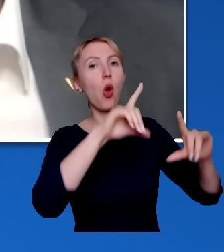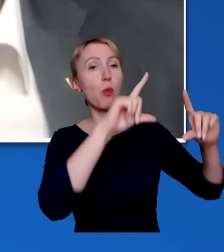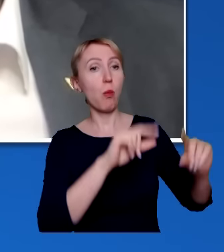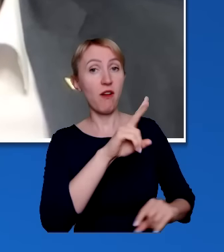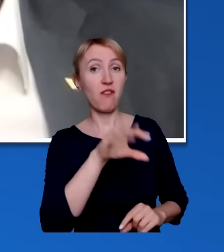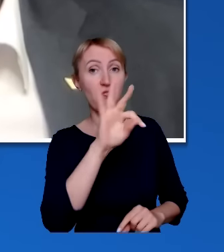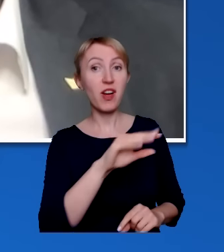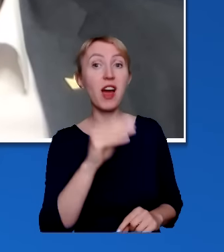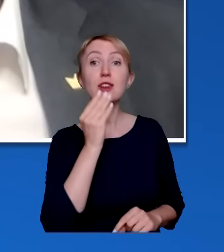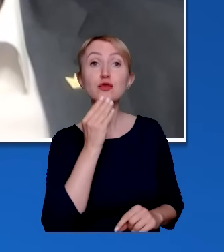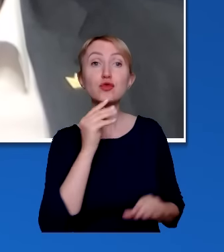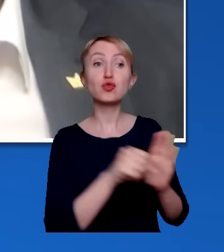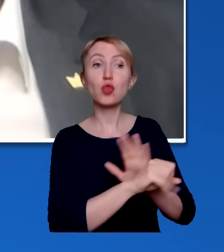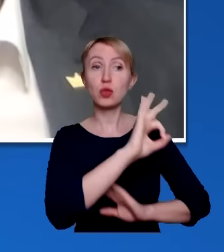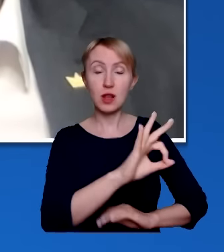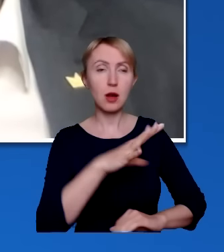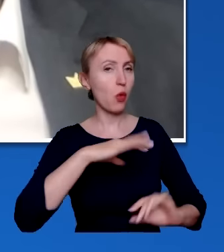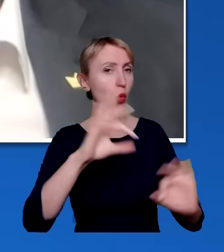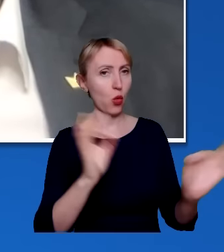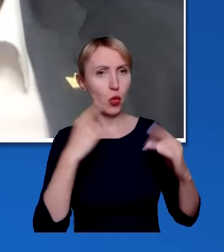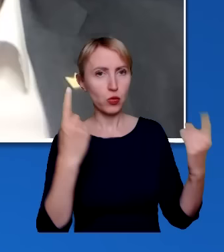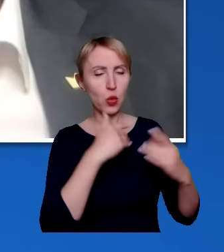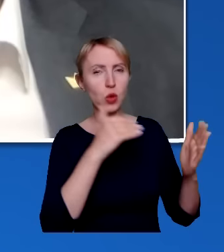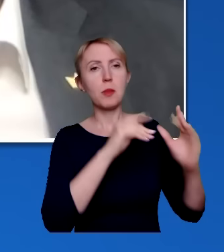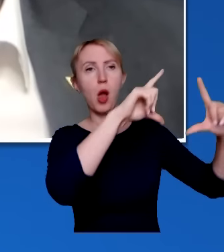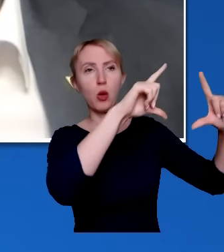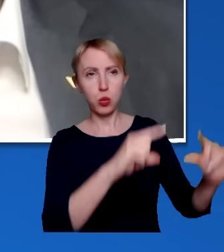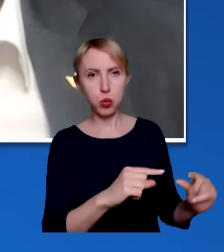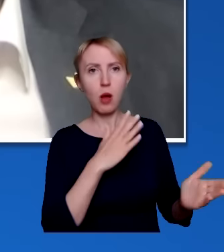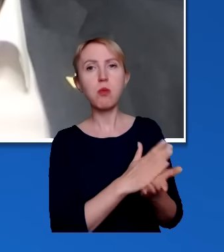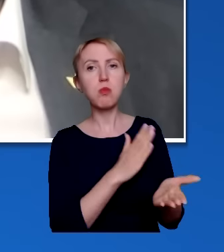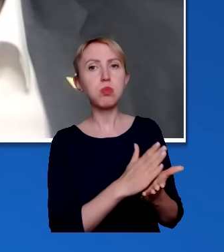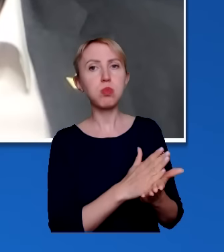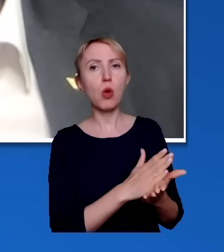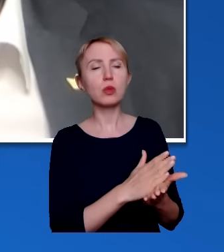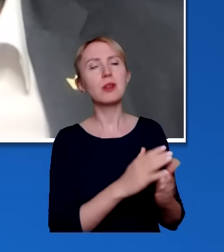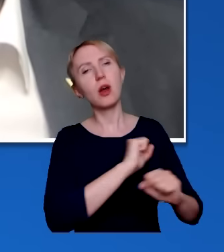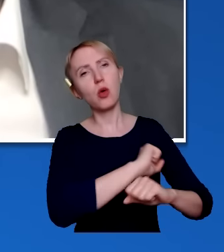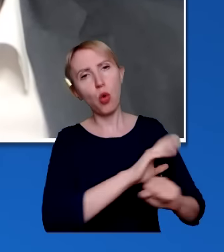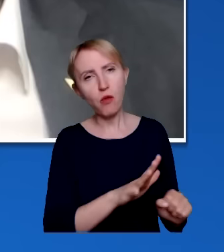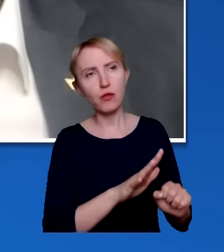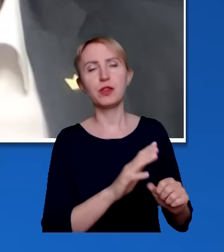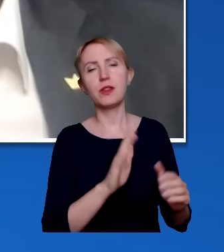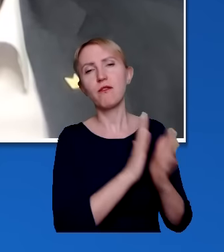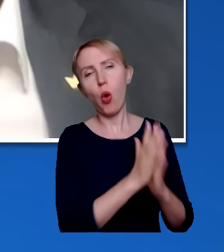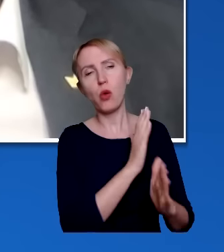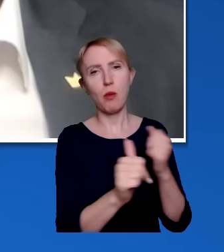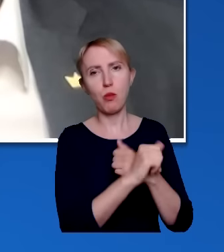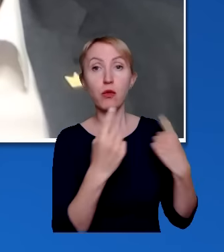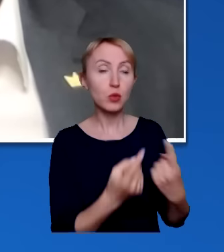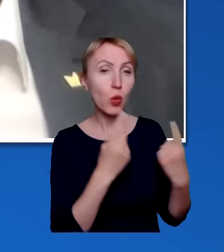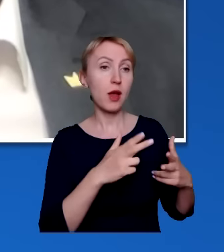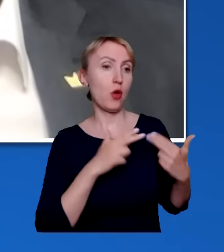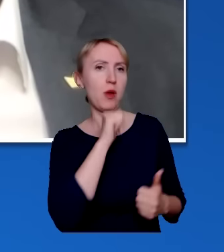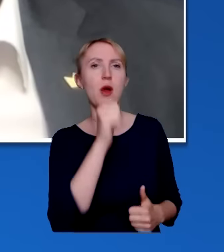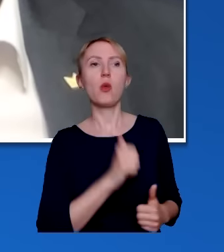żywność do zera bo była tragiczna sytuacja Trzeba było pomóc ten covid I wojna wywołały takie a nie inne sytuacje i Komisja Europejska